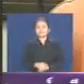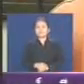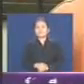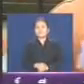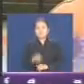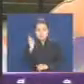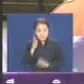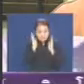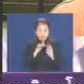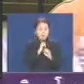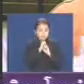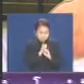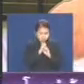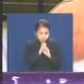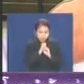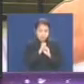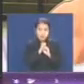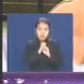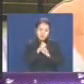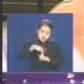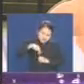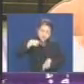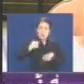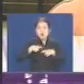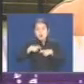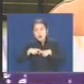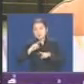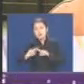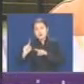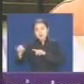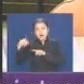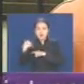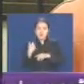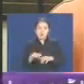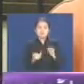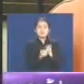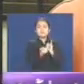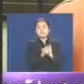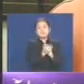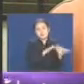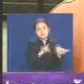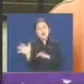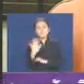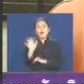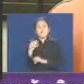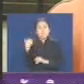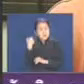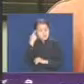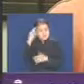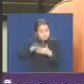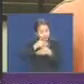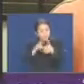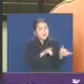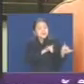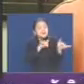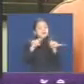านเป็นเคลื่อนไหวอะไรลำบากนะครับแล้วก็ท่านติดที่อ่ะไม่ค่อยอยากไปไหนไกลๆลำบากเพราะฉะนั้นเนี่ยเราเลยวางแผนย้ายไปก่อน